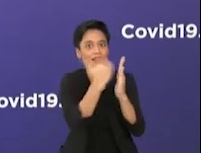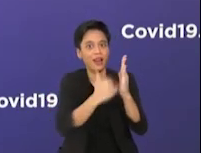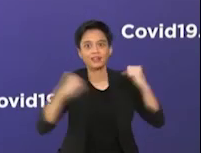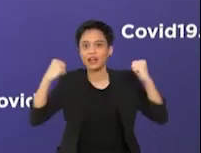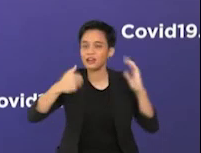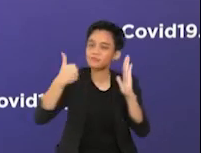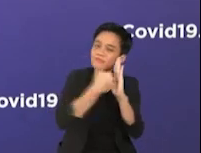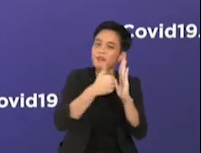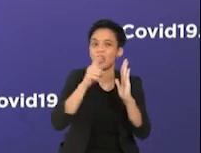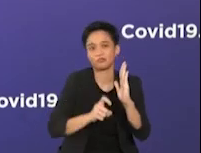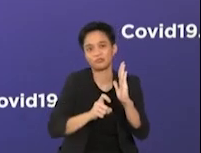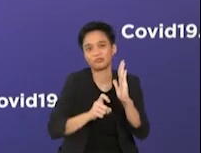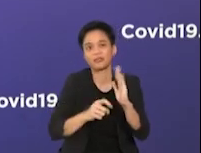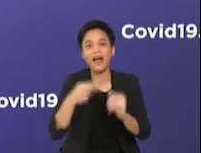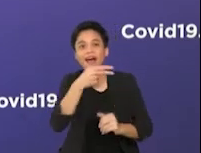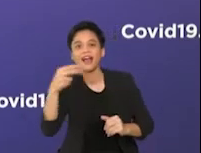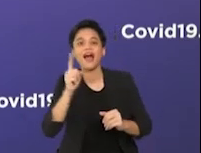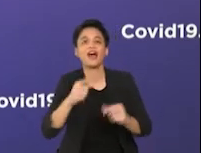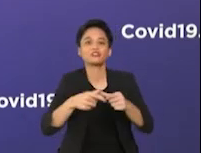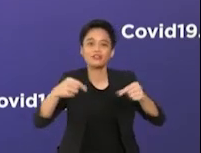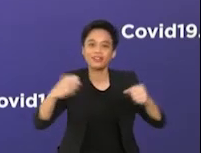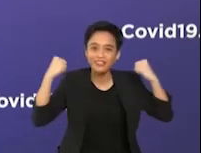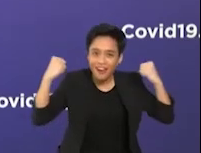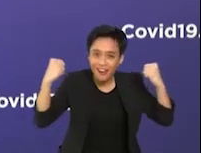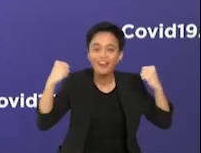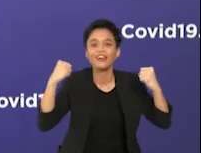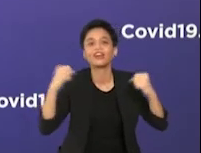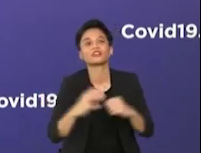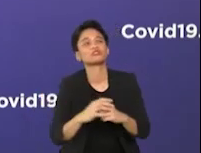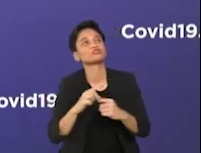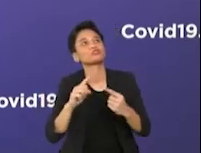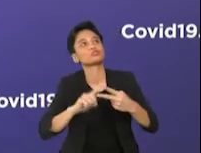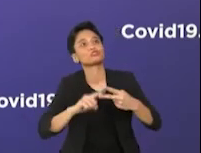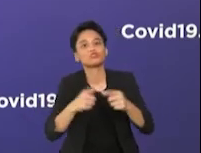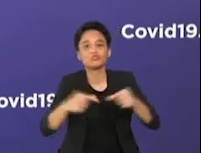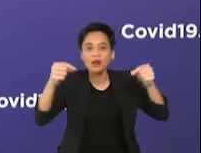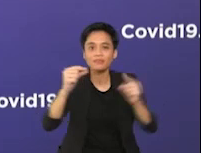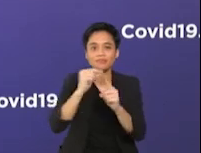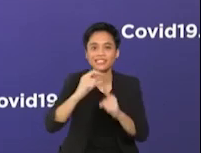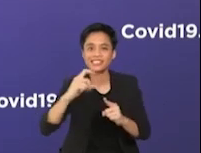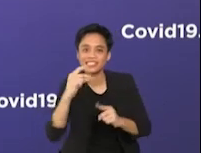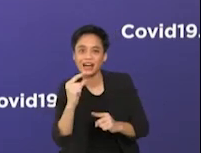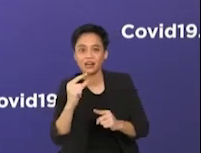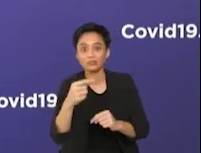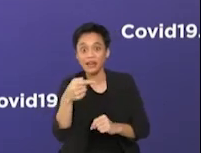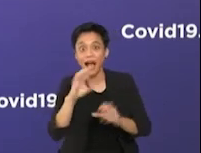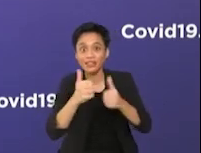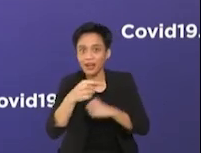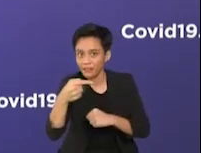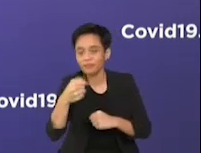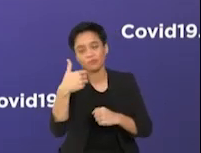dimana Surat Keterangan Sehat surat keterangan telah melaksanakan pemeriksaan PCR yang negatif atau